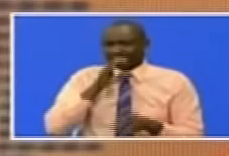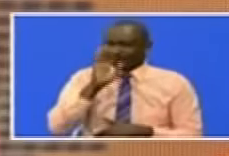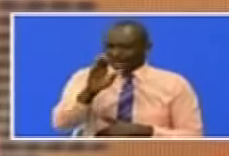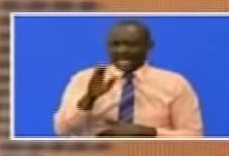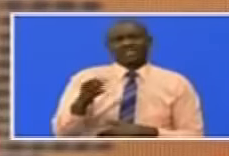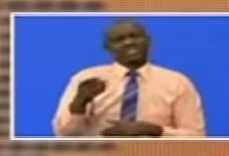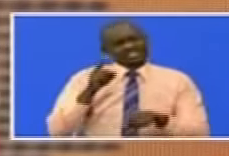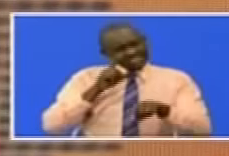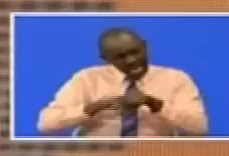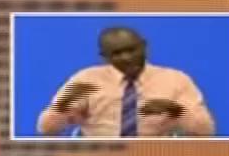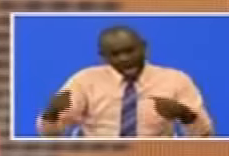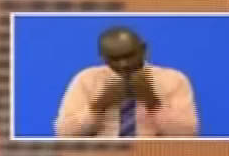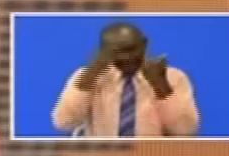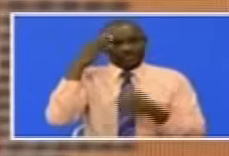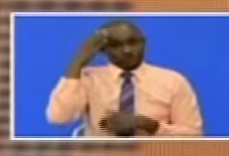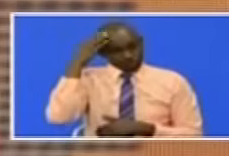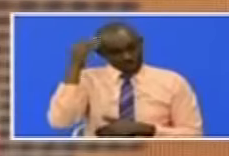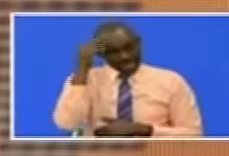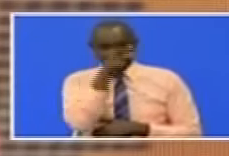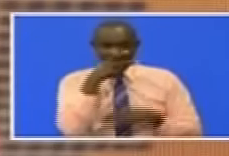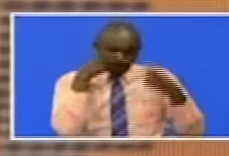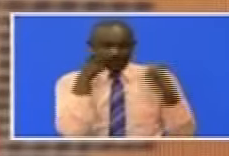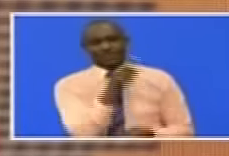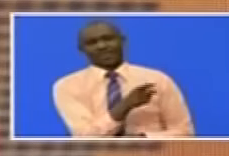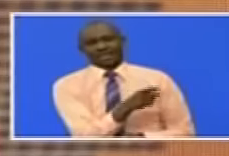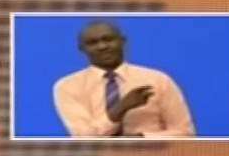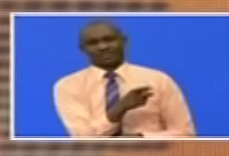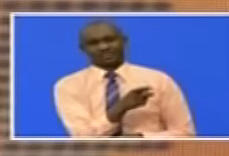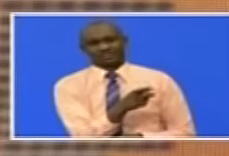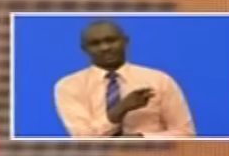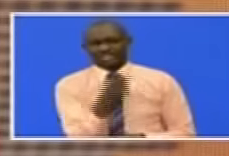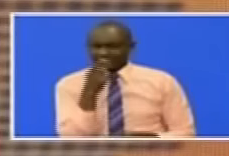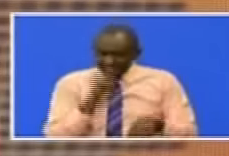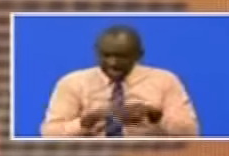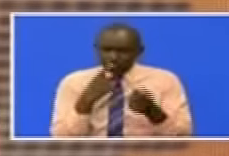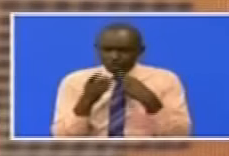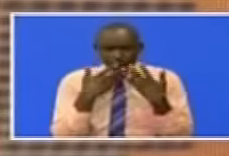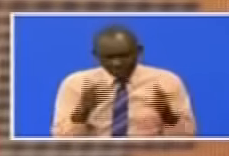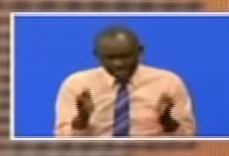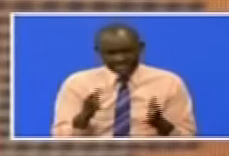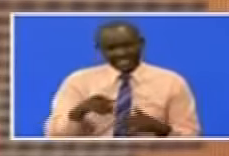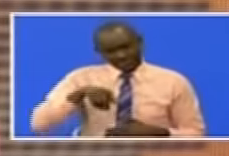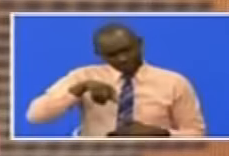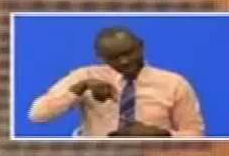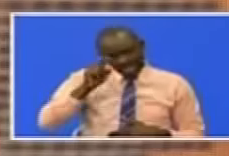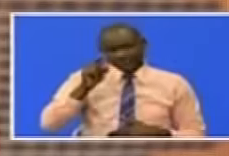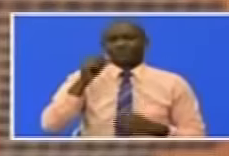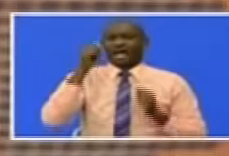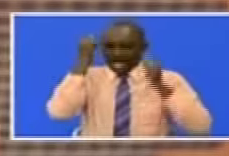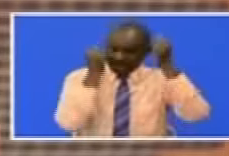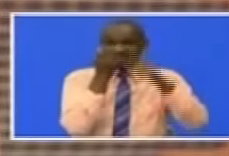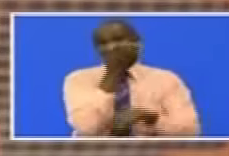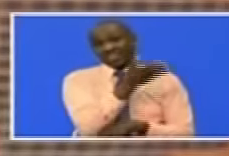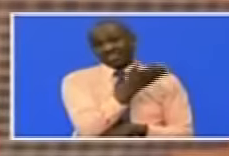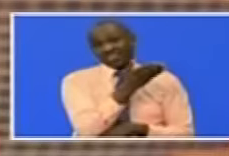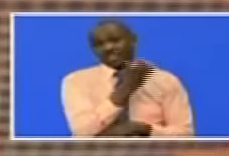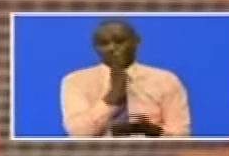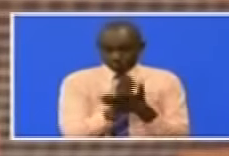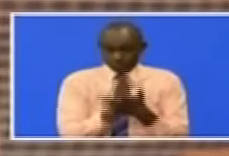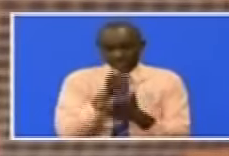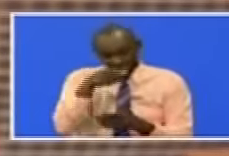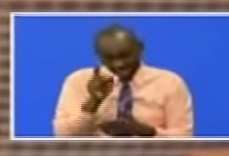moja baada ya shambulizi la Al-Shabaab dhidi ya KDF huko Somalia. Bwana huyo ni mmoja wa maafisa wa KDF walionusurika